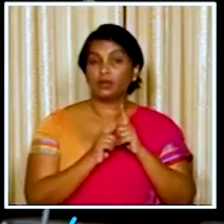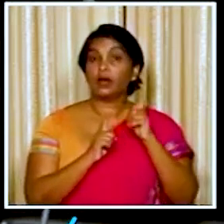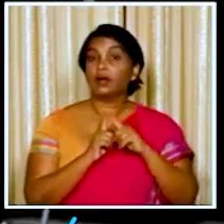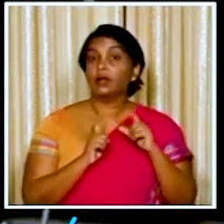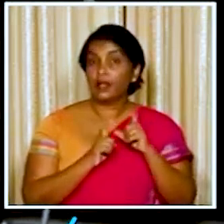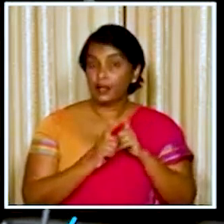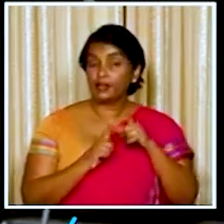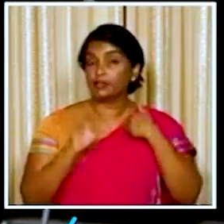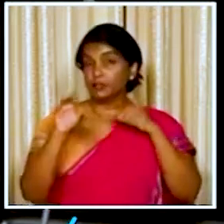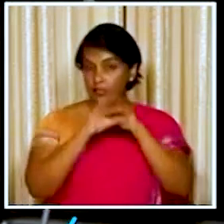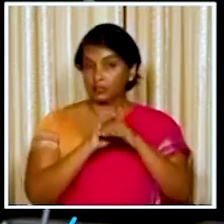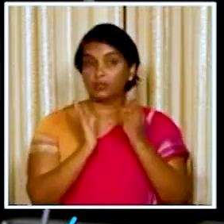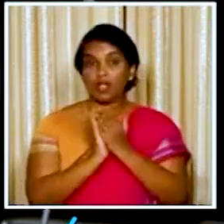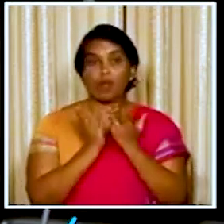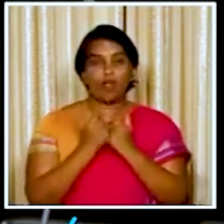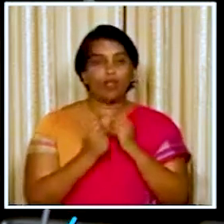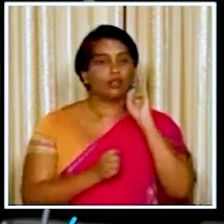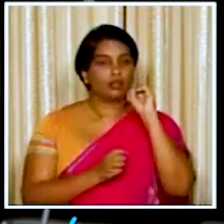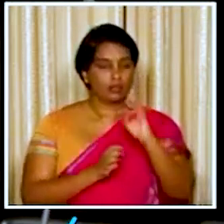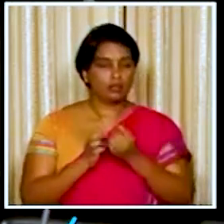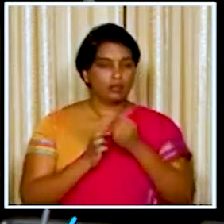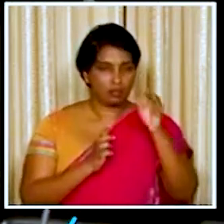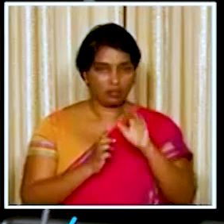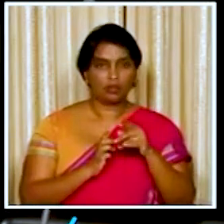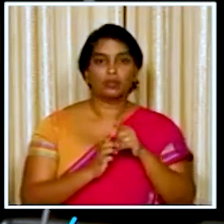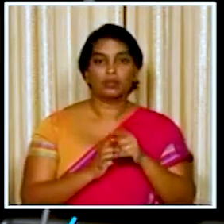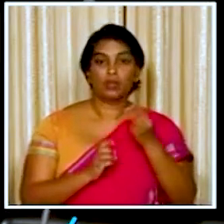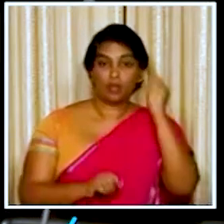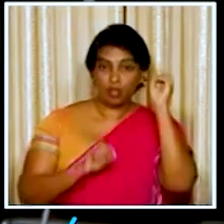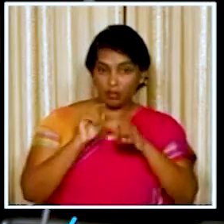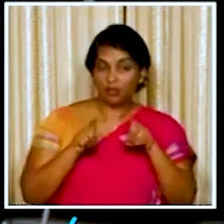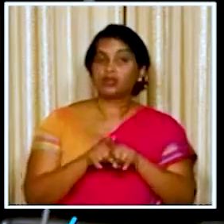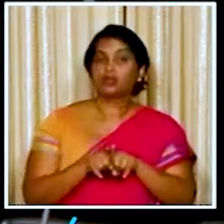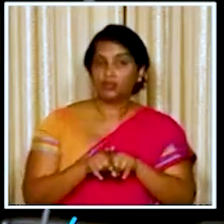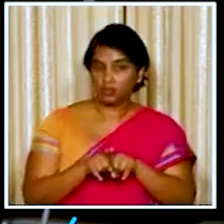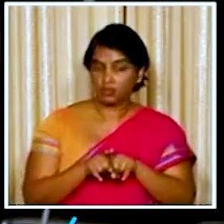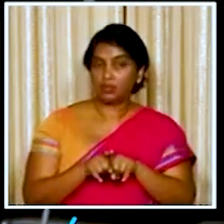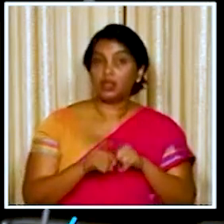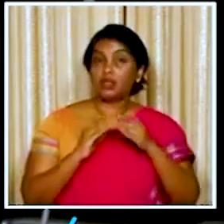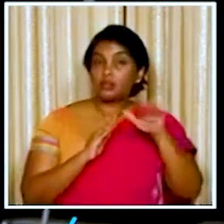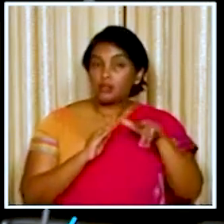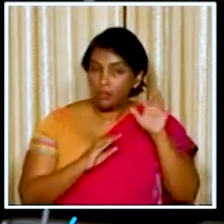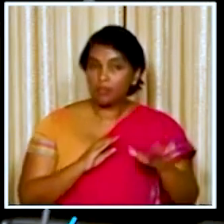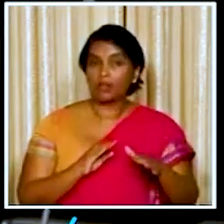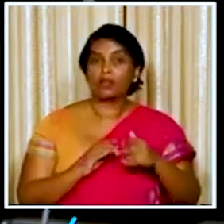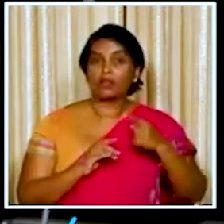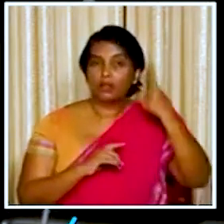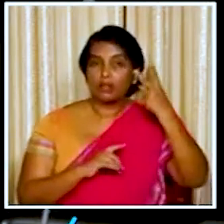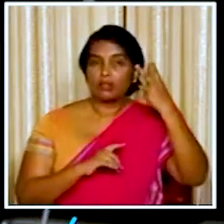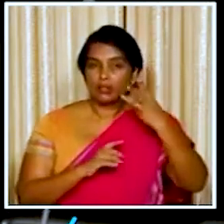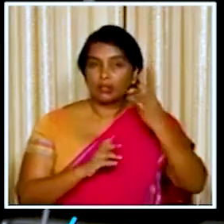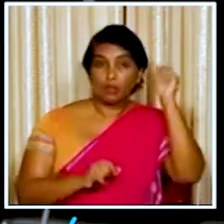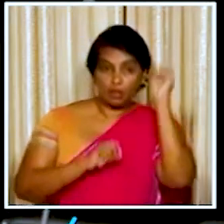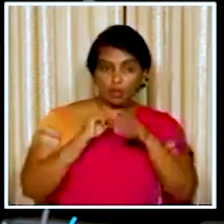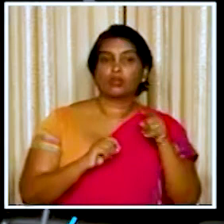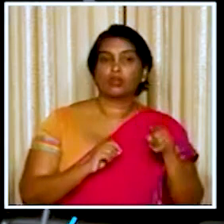අධ්‍යාපනයට යන විට අතිරේක ලකුණු ලබා දෙන්නත් යෝජනා කළ තියෙනවා. ප්‍රේෂණ එවන මට්ටම අනුව ඒ වගේම ගම්වල ඉන්න වතාව දෙක තුන ප්‍රේෂණය යොපු